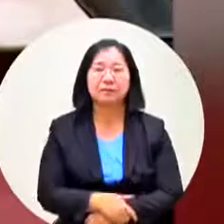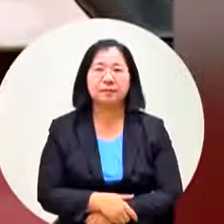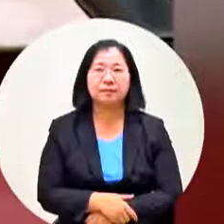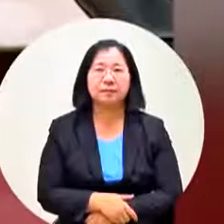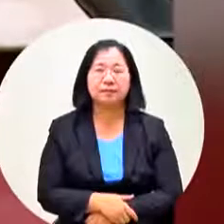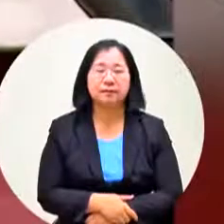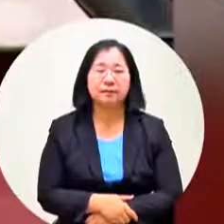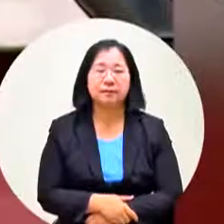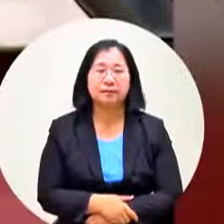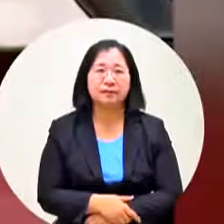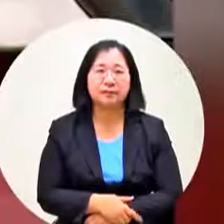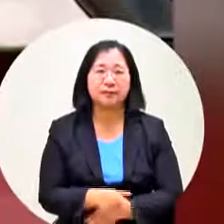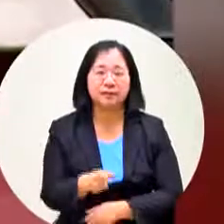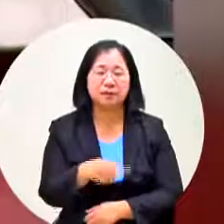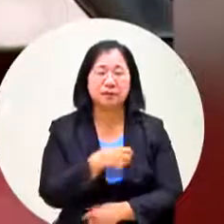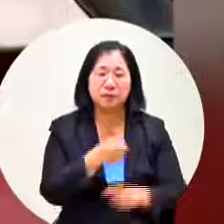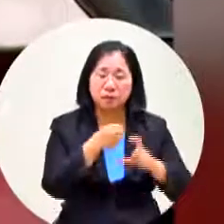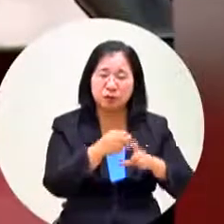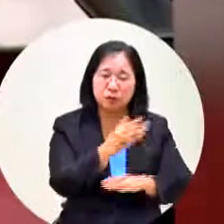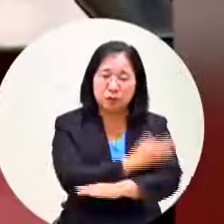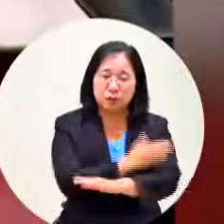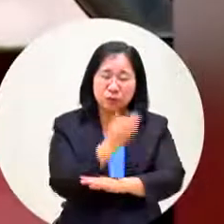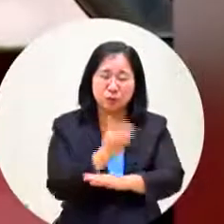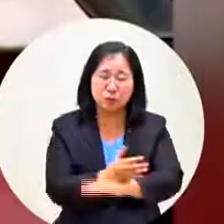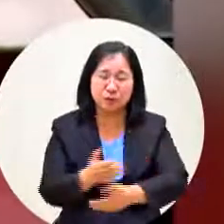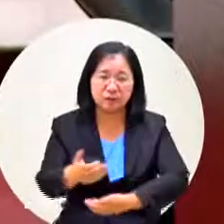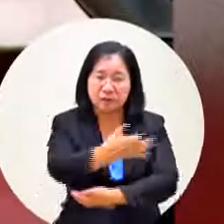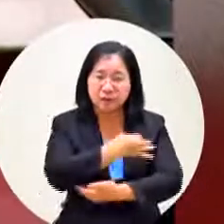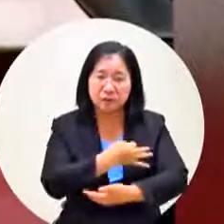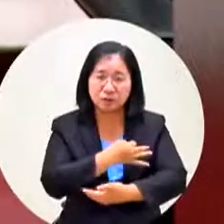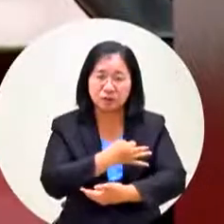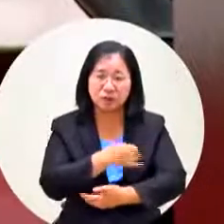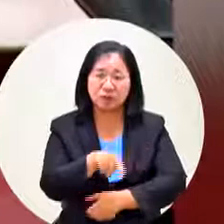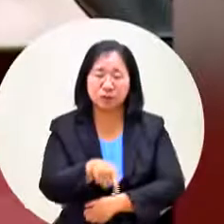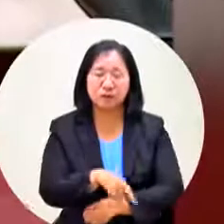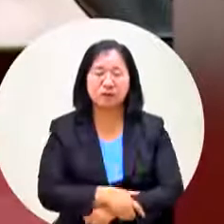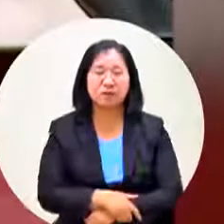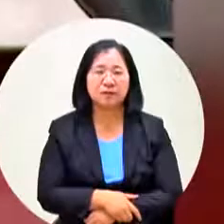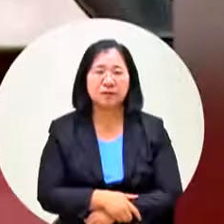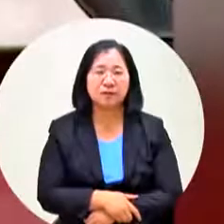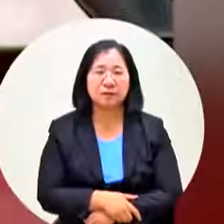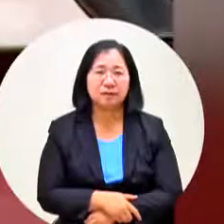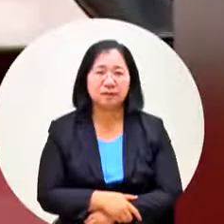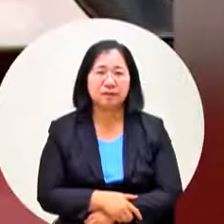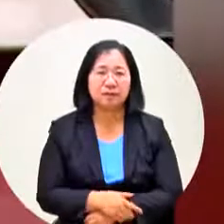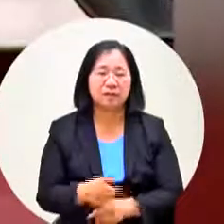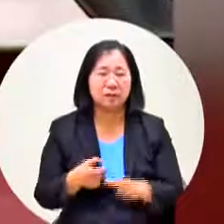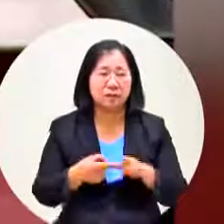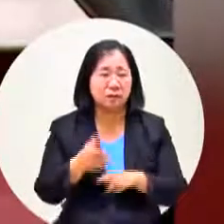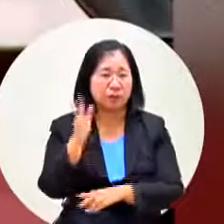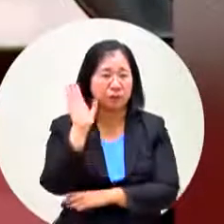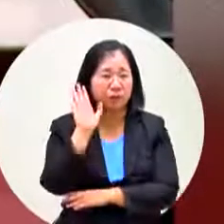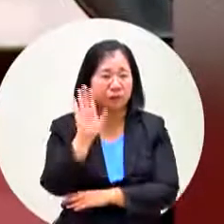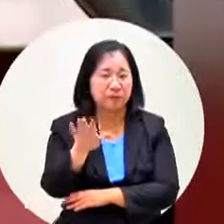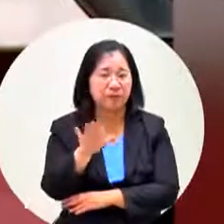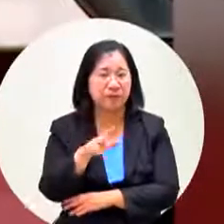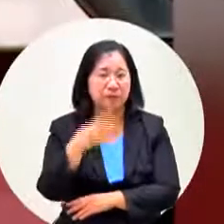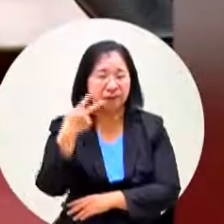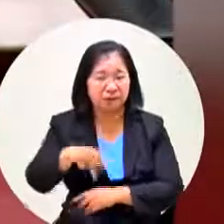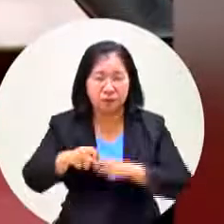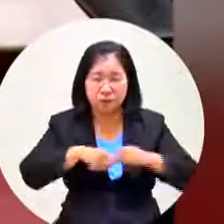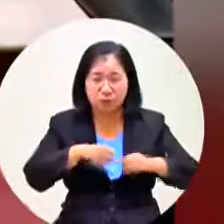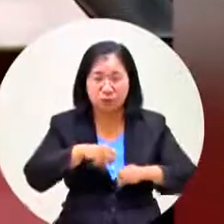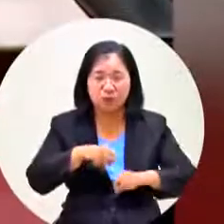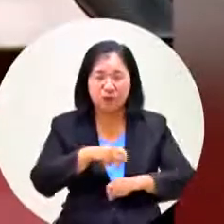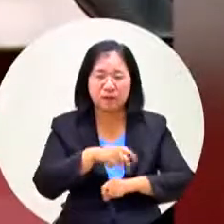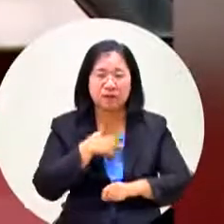间来做整体开发未？还是讲用这个古老征收，